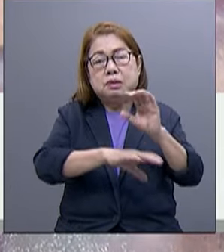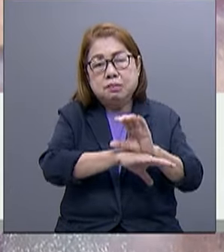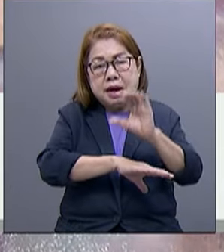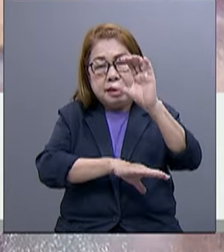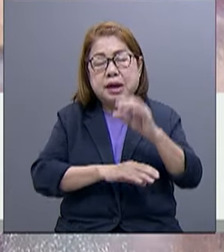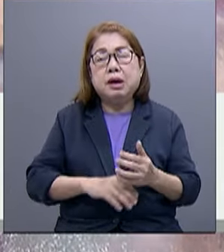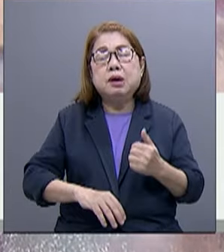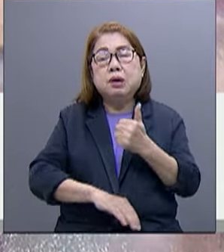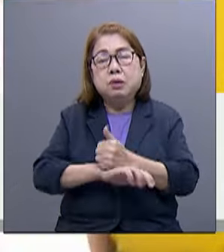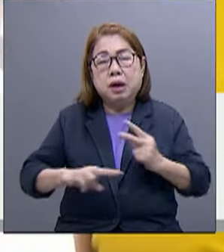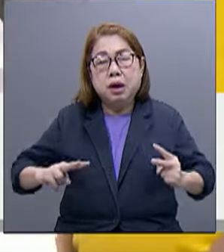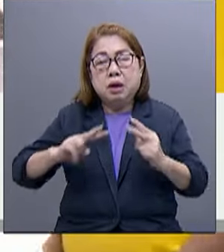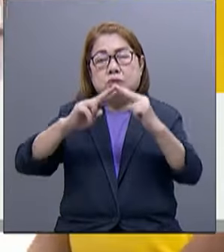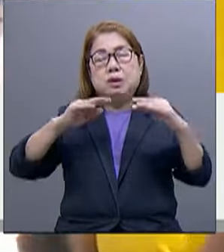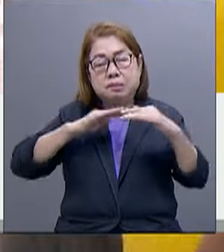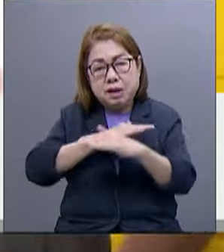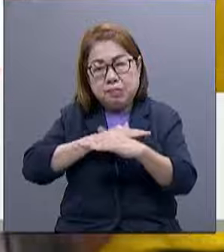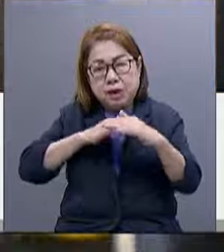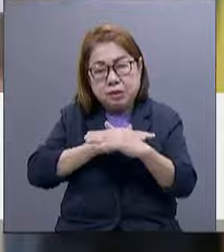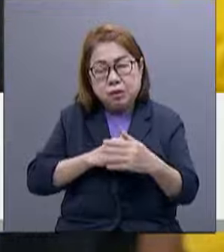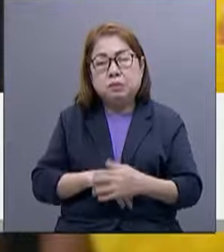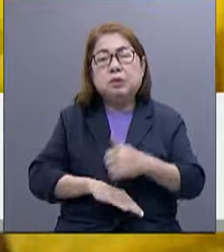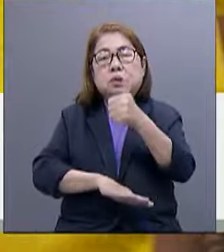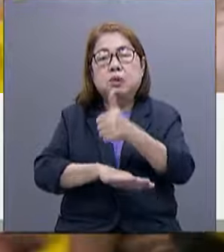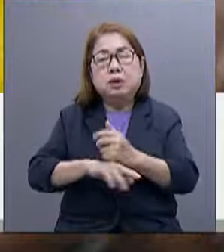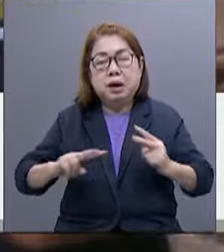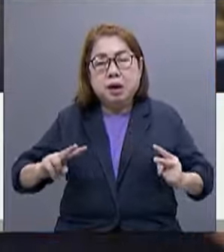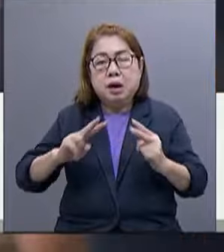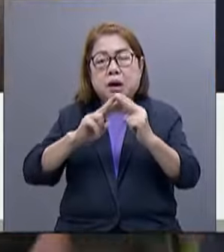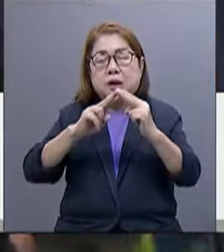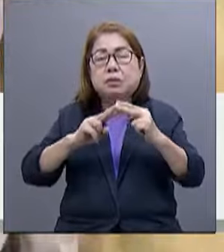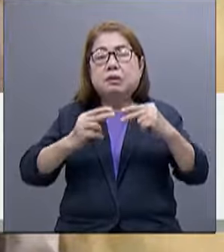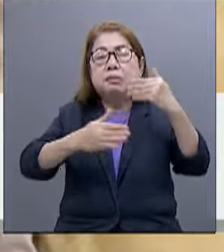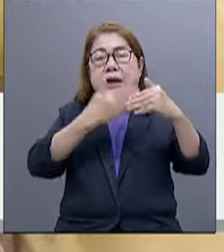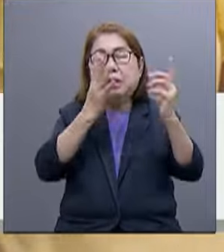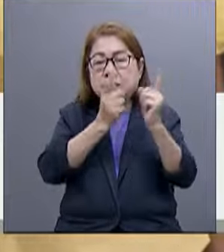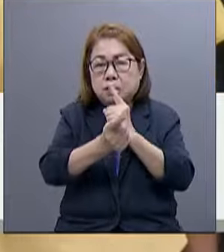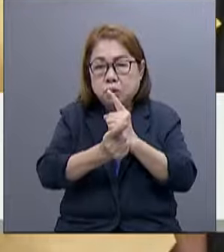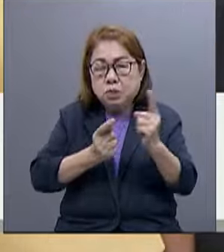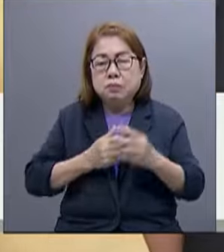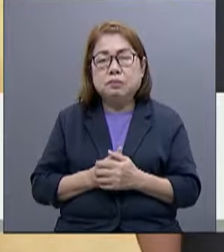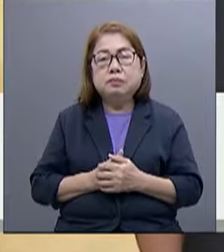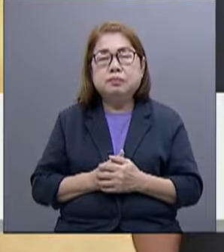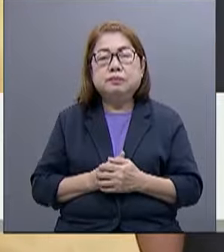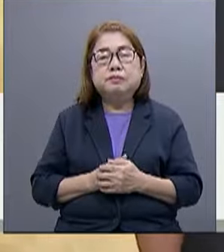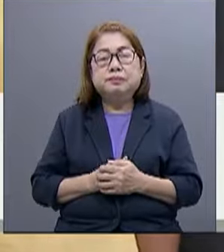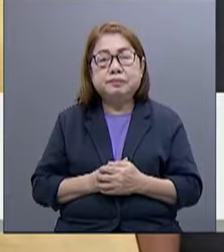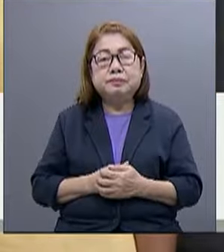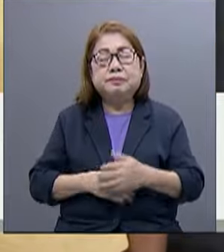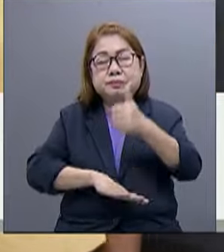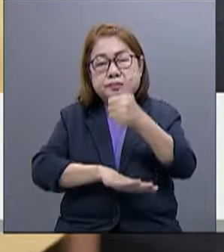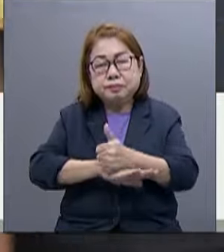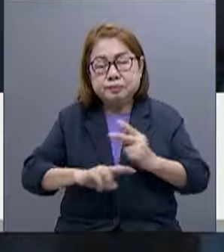าคมนายสุริยะจึงรุ่งเรืองกิจนายวราวุฒิศิลปะอาชารัฐมนตรีการพัฒนาสังคมและความมั่นคงของมนุษย์ร้อยเอกธรรมนัสพร